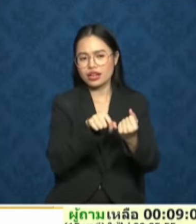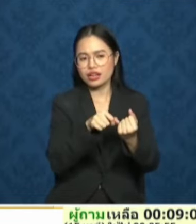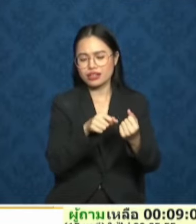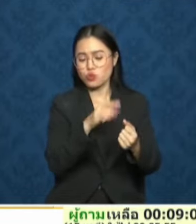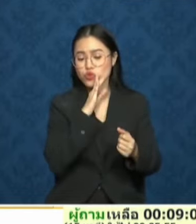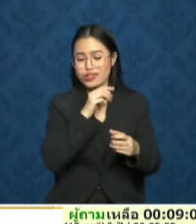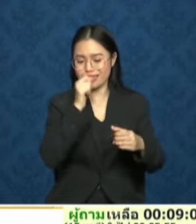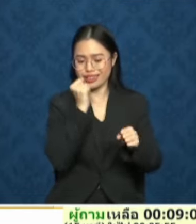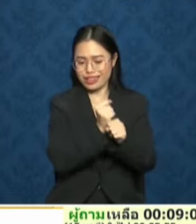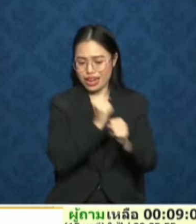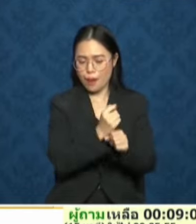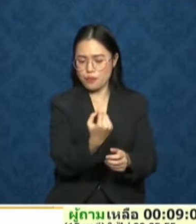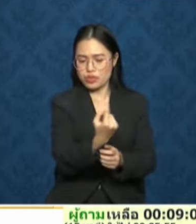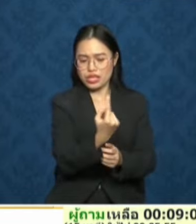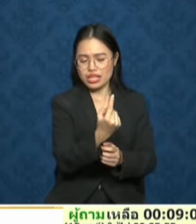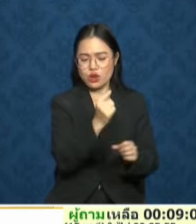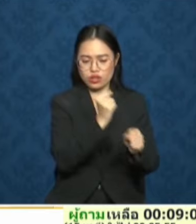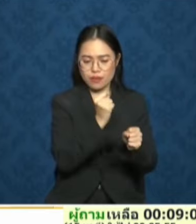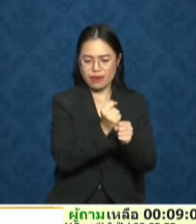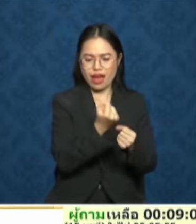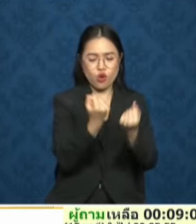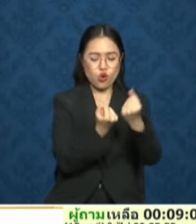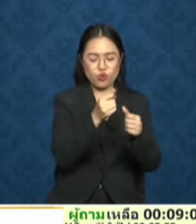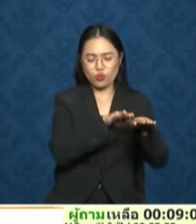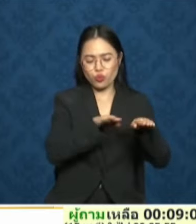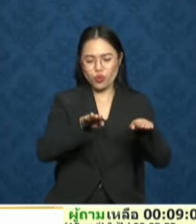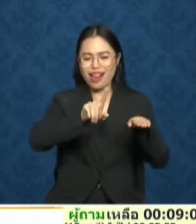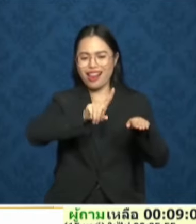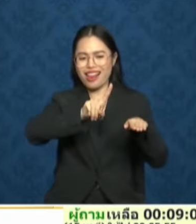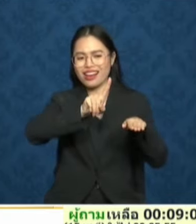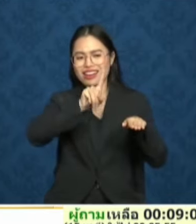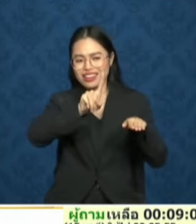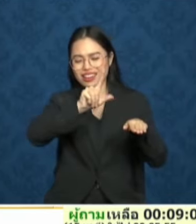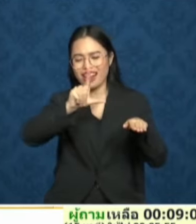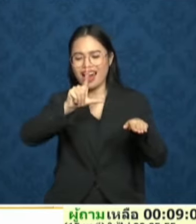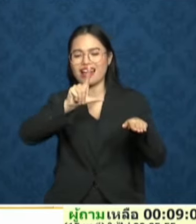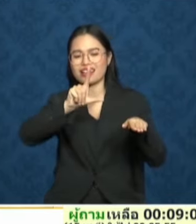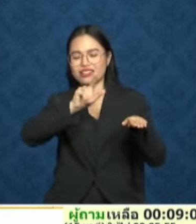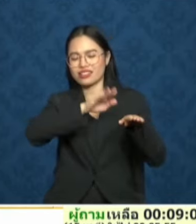่เหืองเรามีสามารถทรมได้ 1 ล้านคัอัี้ Silk Women